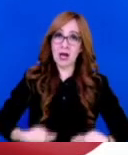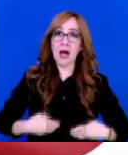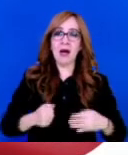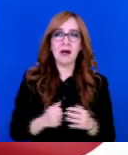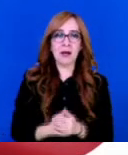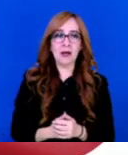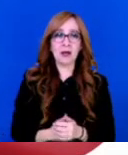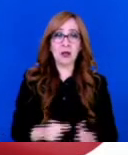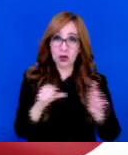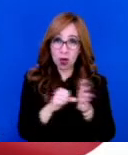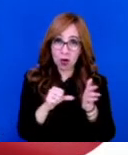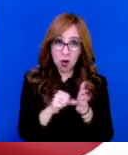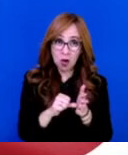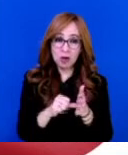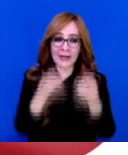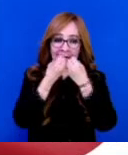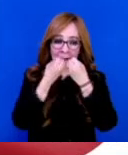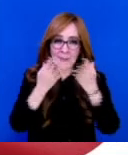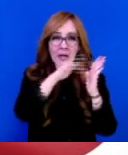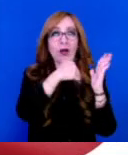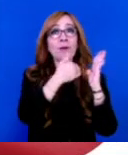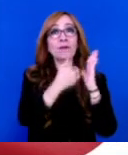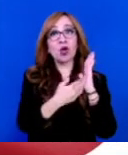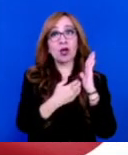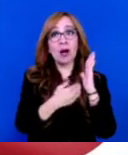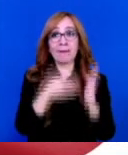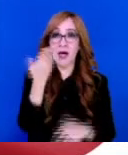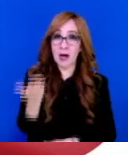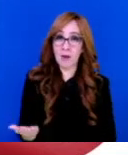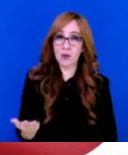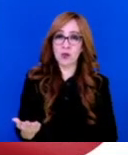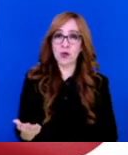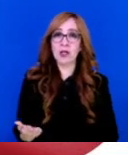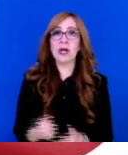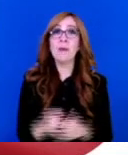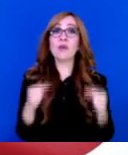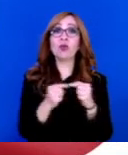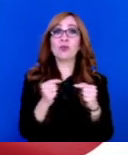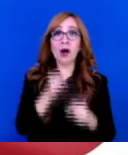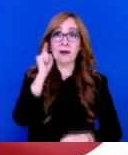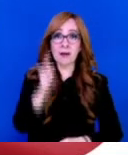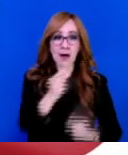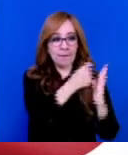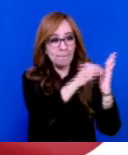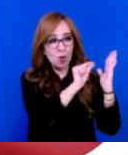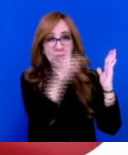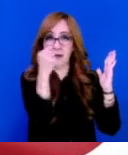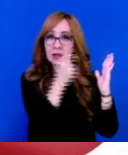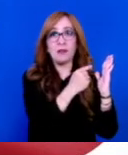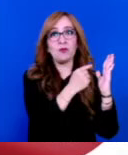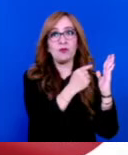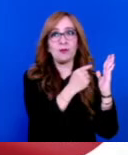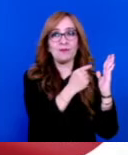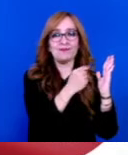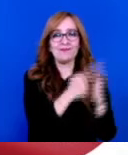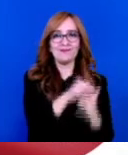Mohon sampaikan program paslon nomor 2 yang sinergik dengan poin tersebut tadi.